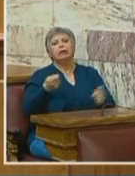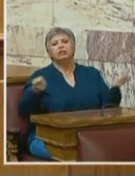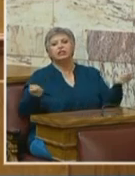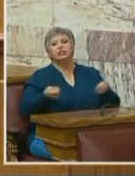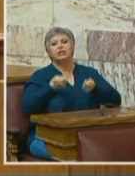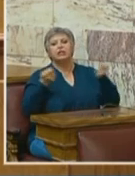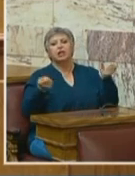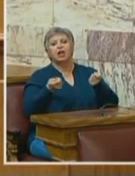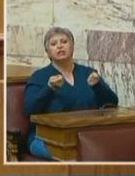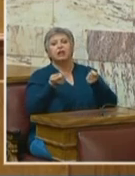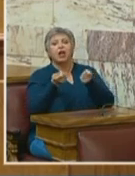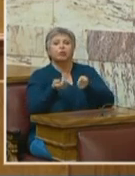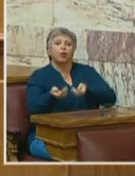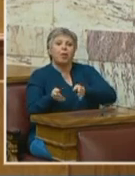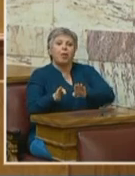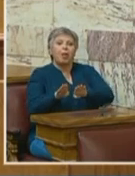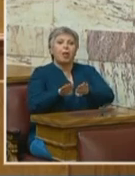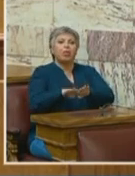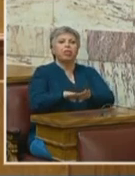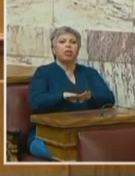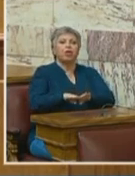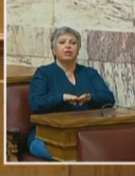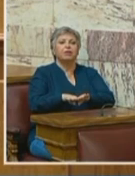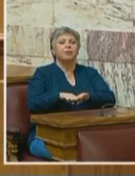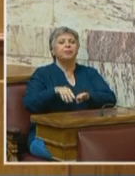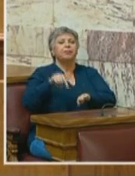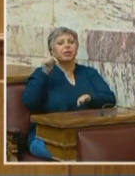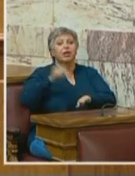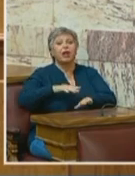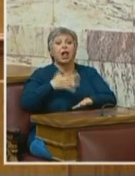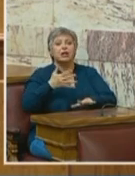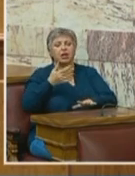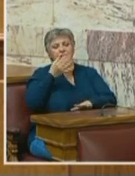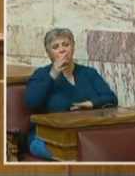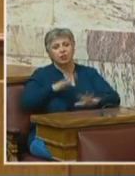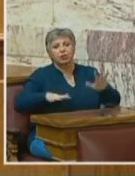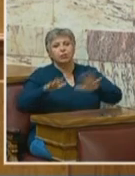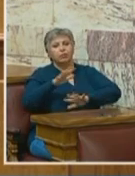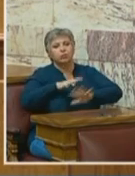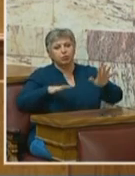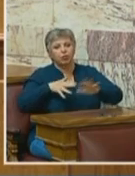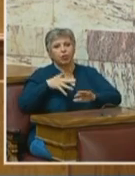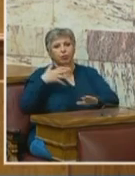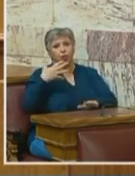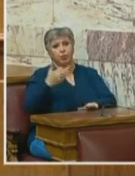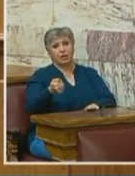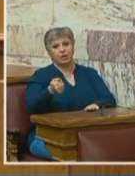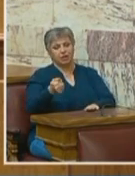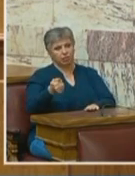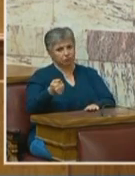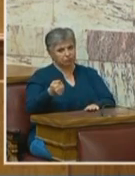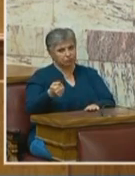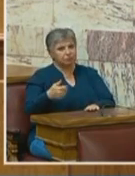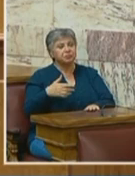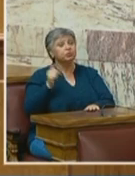ελληνικό σκέλος ενός αναμφισβήτητου οικονομικού σκανδάλου με διεθνή διάσταση. Και είχα